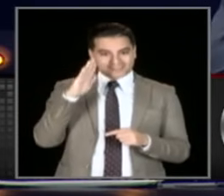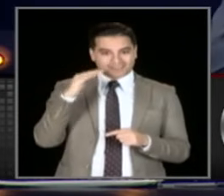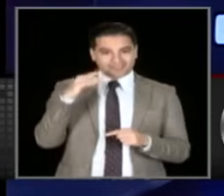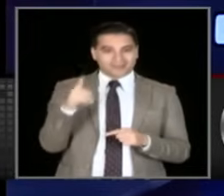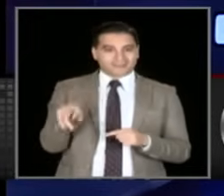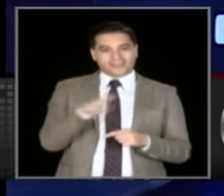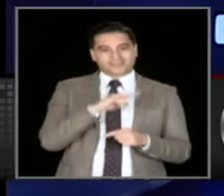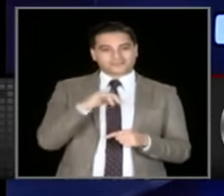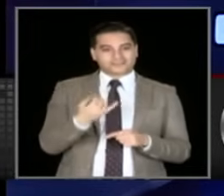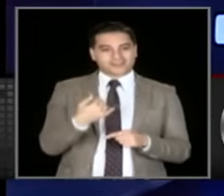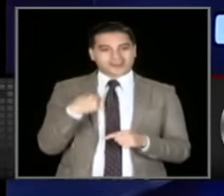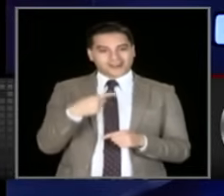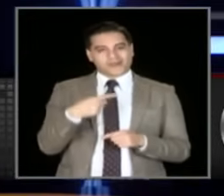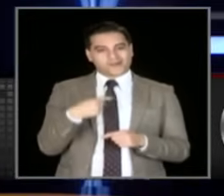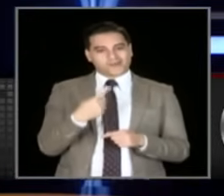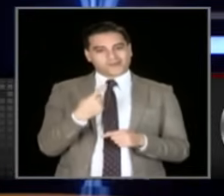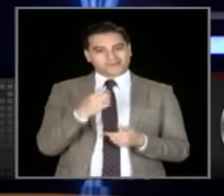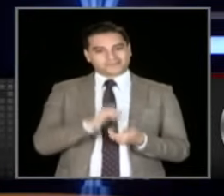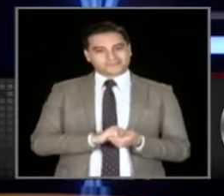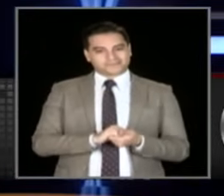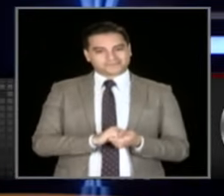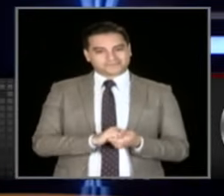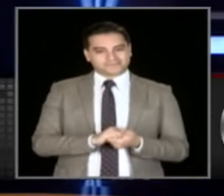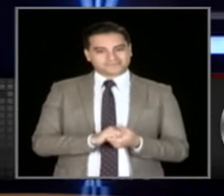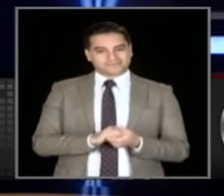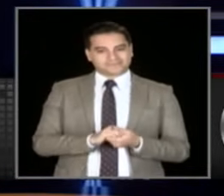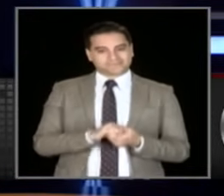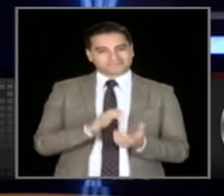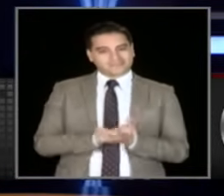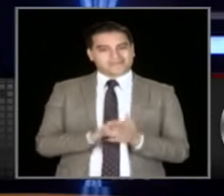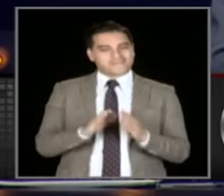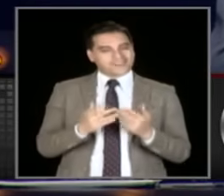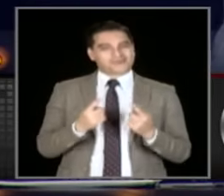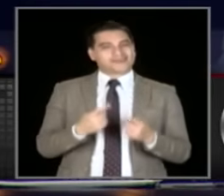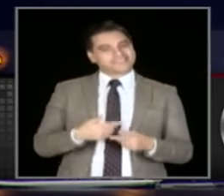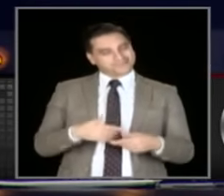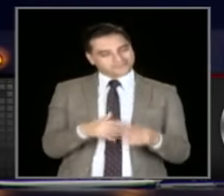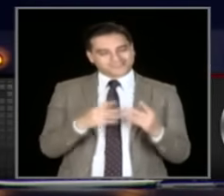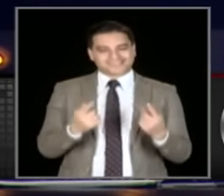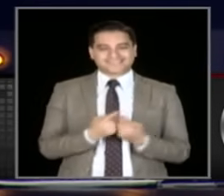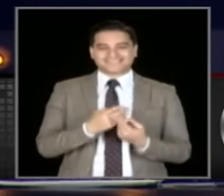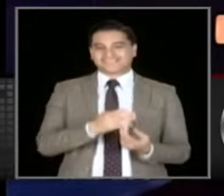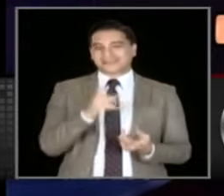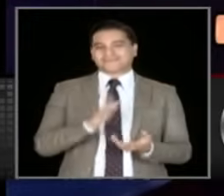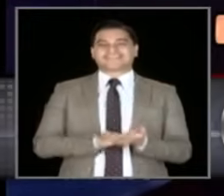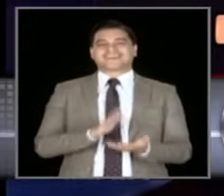من كلاوديا. أنا وهي واحد يعني، احنا كنا مذاكرينها امبارح أصحاب وفريق وكده يعني. إجابة